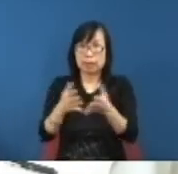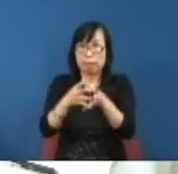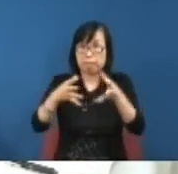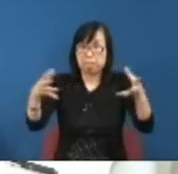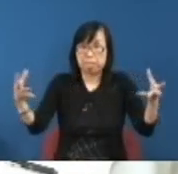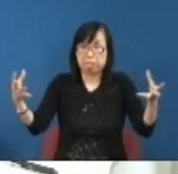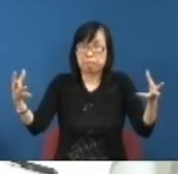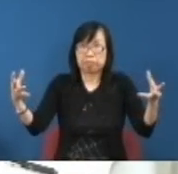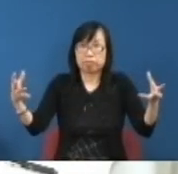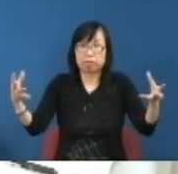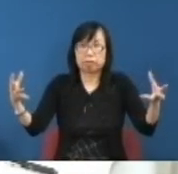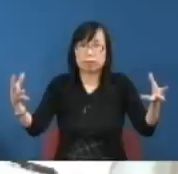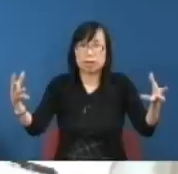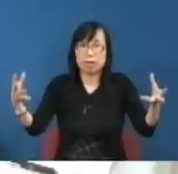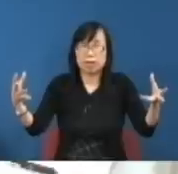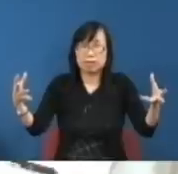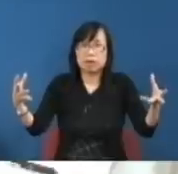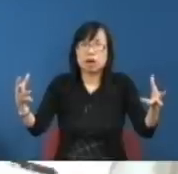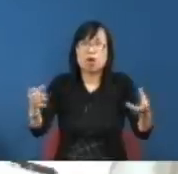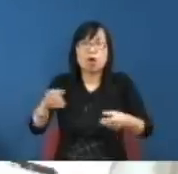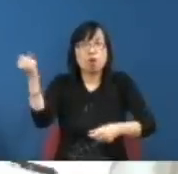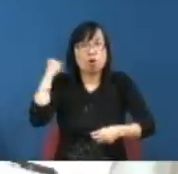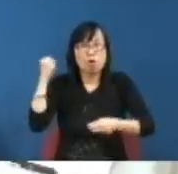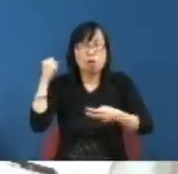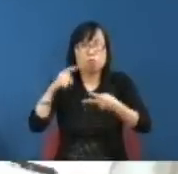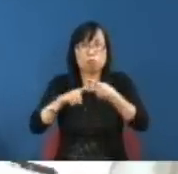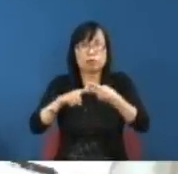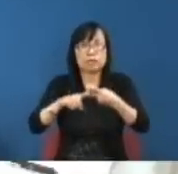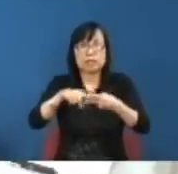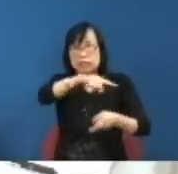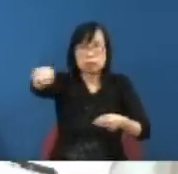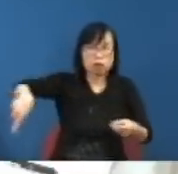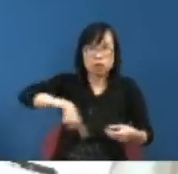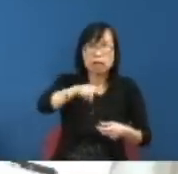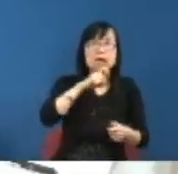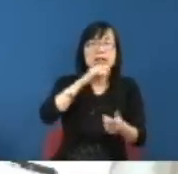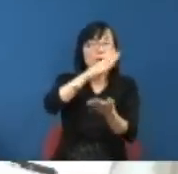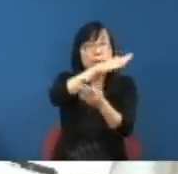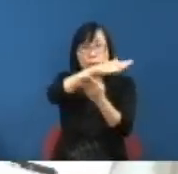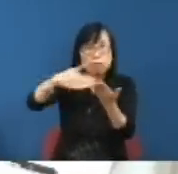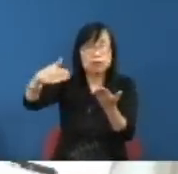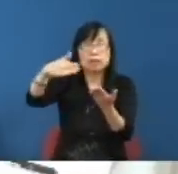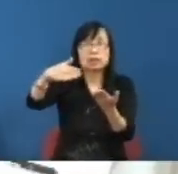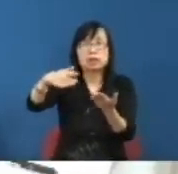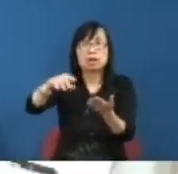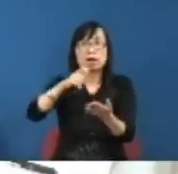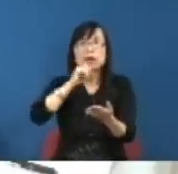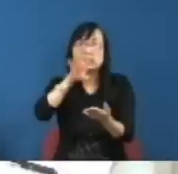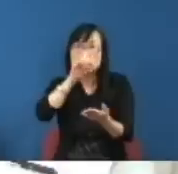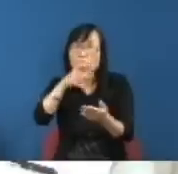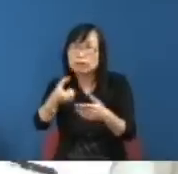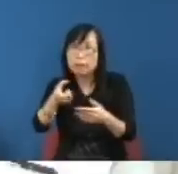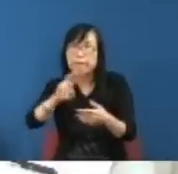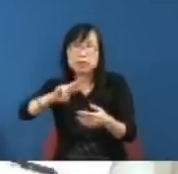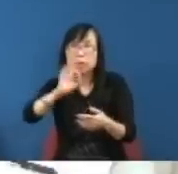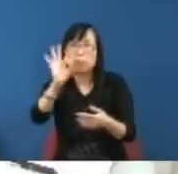嘅一個呢個勞工嘅市場裏邊咧，係有一部分有議價能力嘅人係突然間變